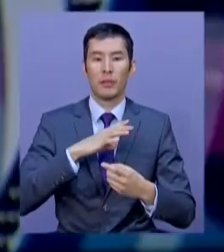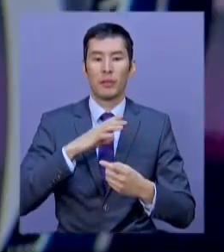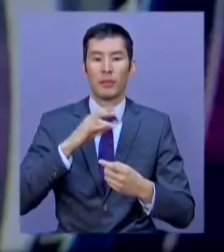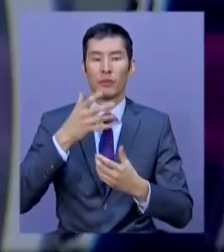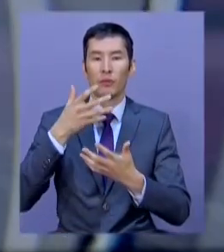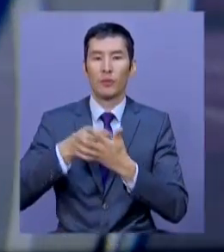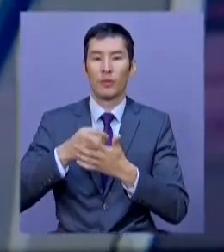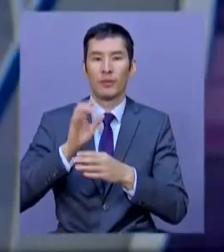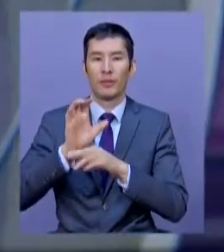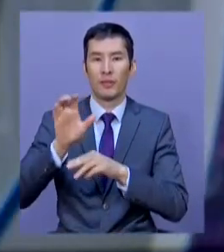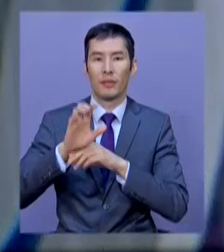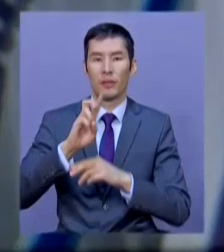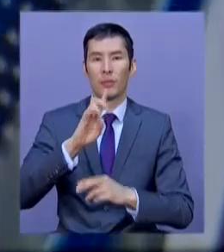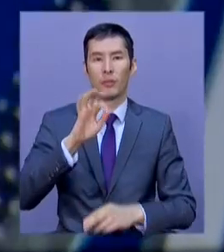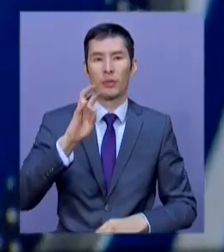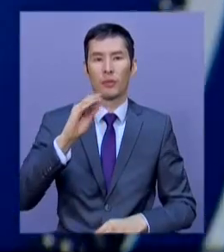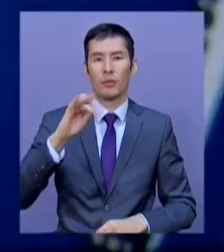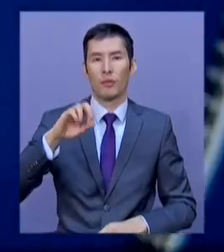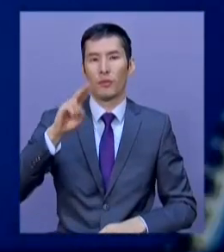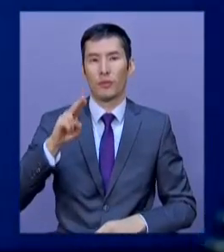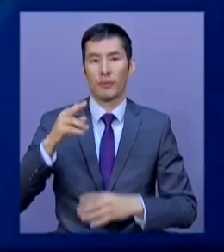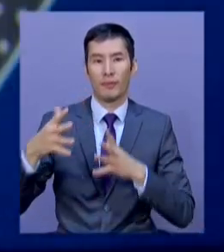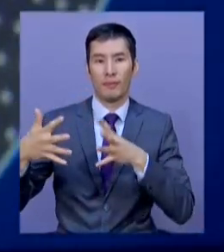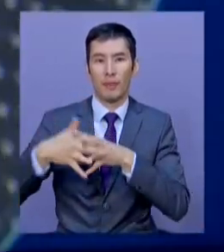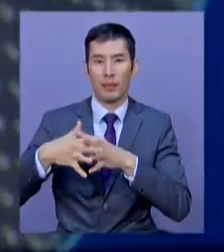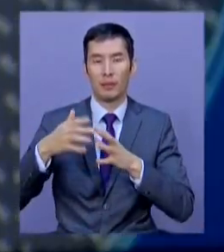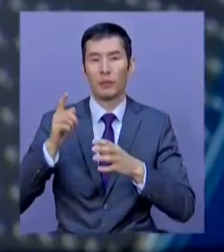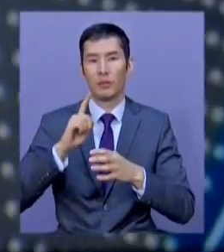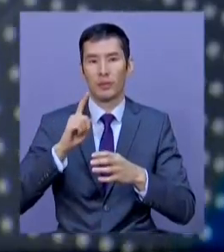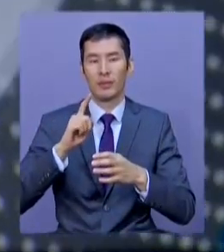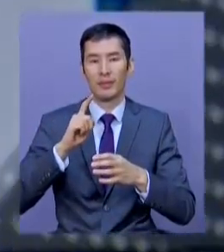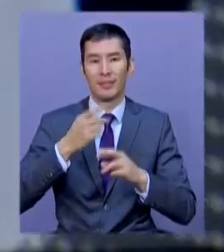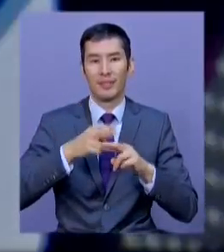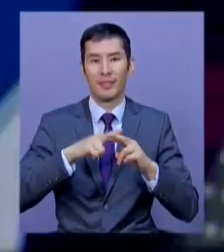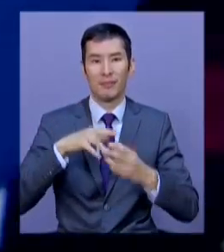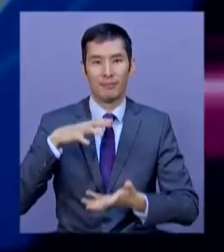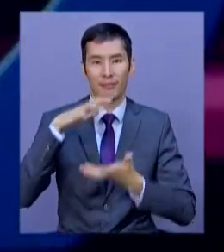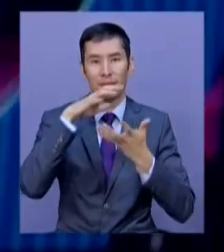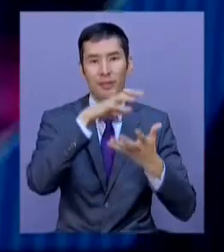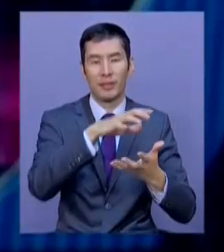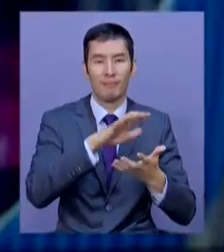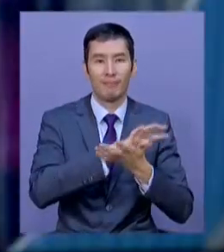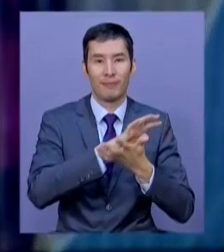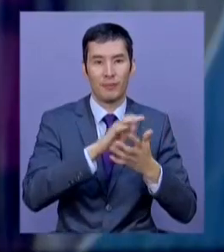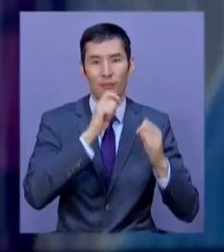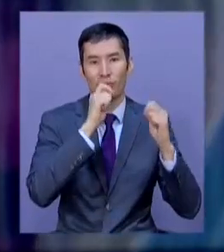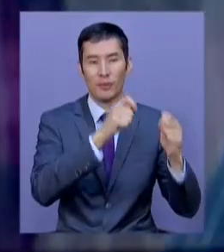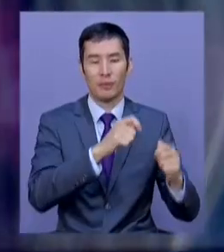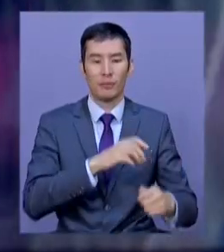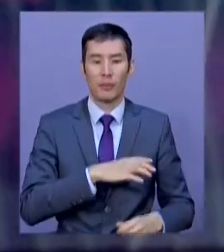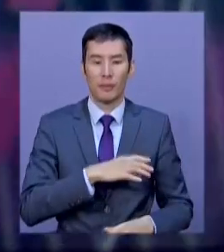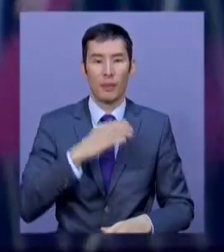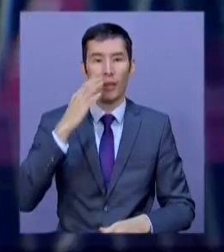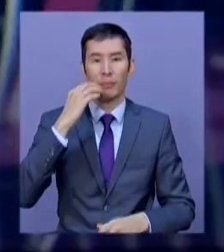өнім шығаратын Барон Фуд кәсіпорнынан қолғабыс еткен іскерлердің азынаулақ асауқатын апарып, әлеуметтік жағдайын көзбен көрді.